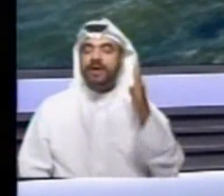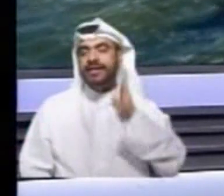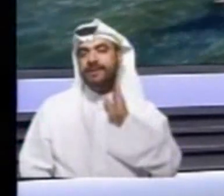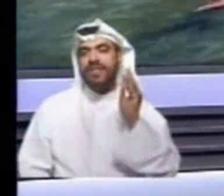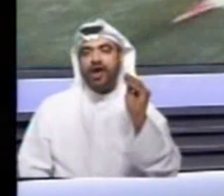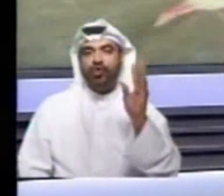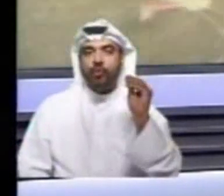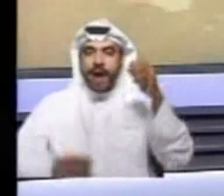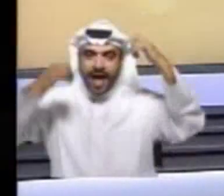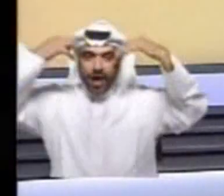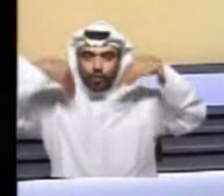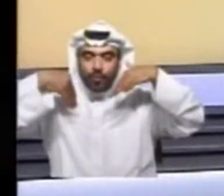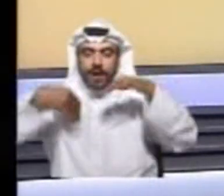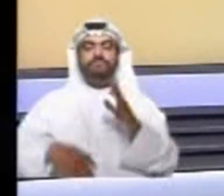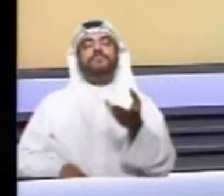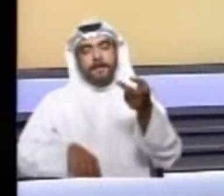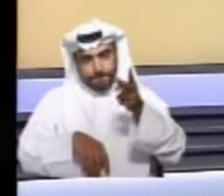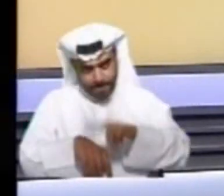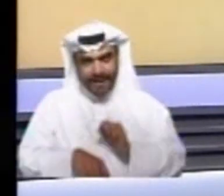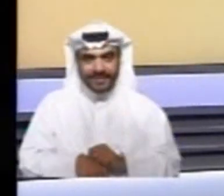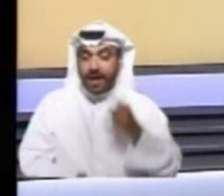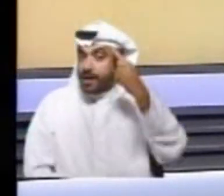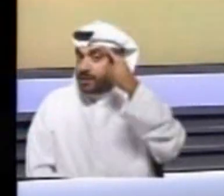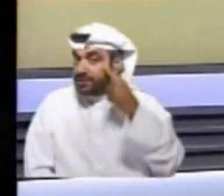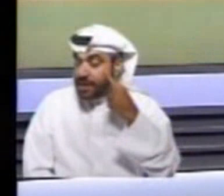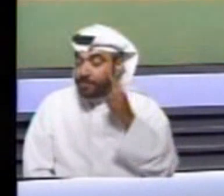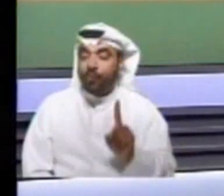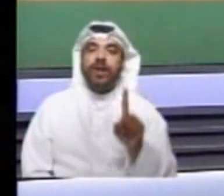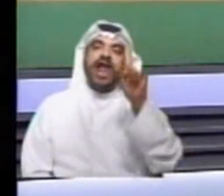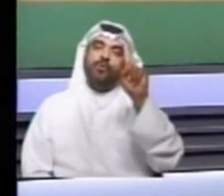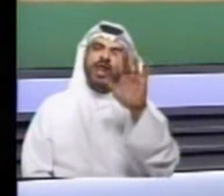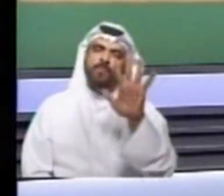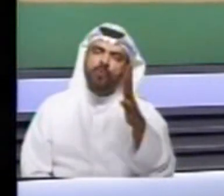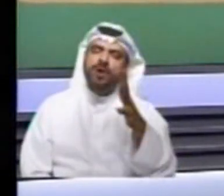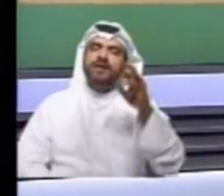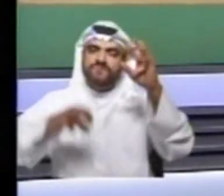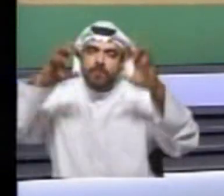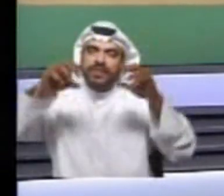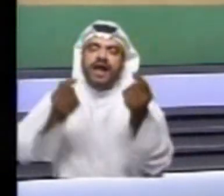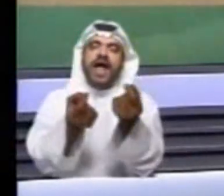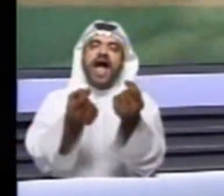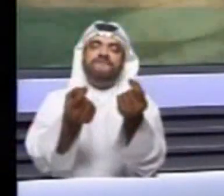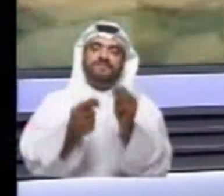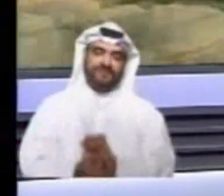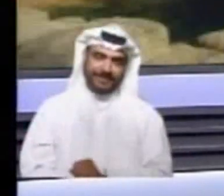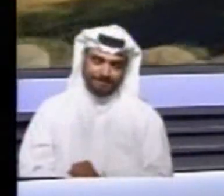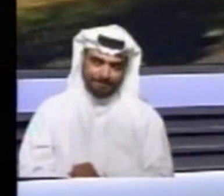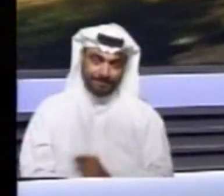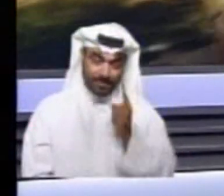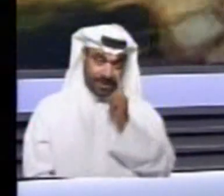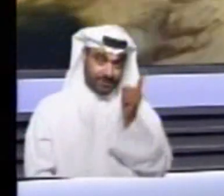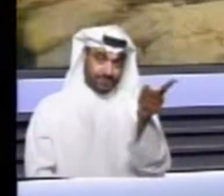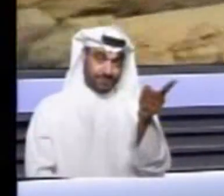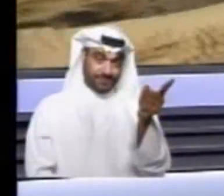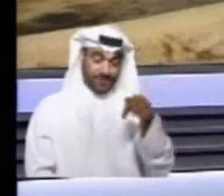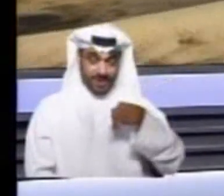الله. يوم الأربعاء الرياح شمالية غربية خفيفة إلى معتدلة متقلبة الاتجاه بين الحين والآخر إلى شمالية، سرعتها تتراوح ما بين 8 إلى